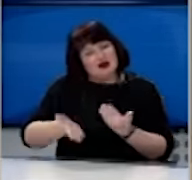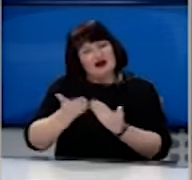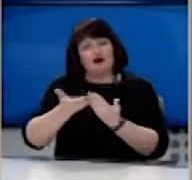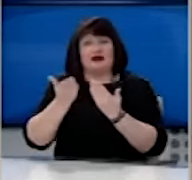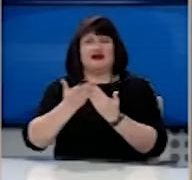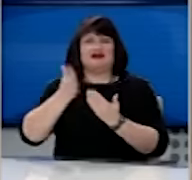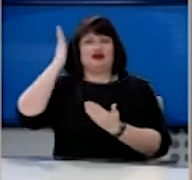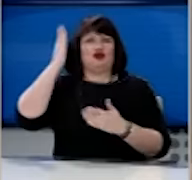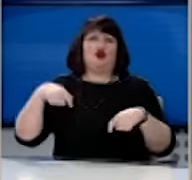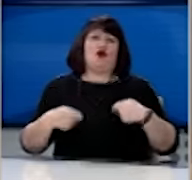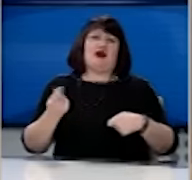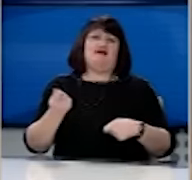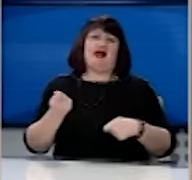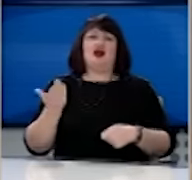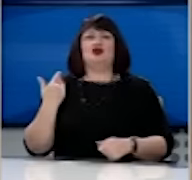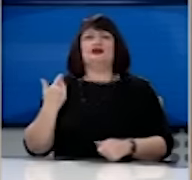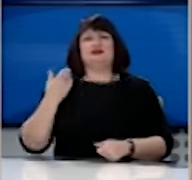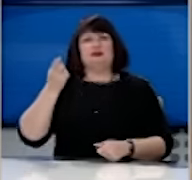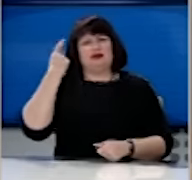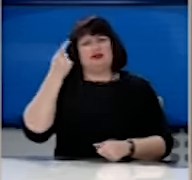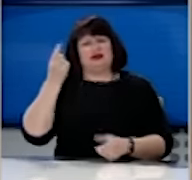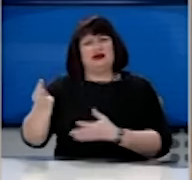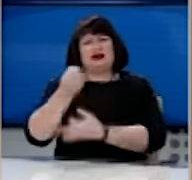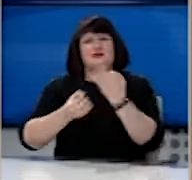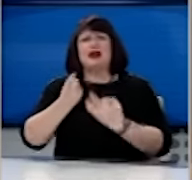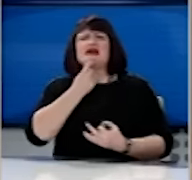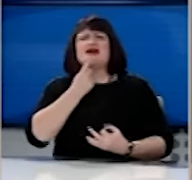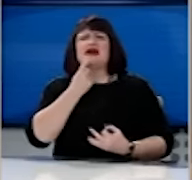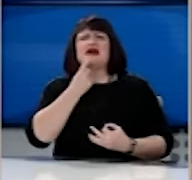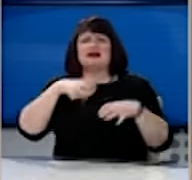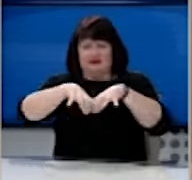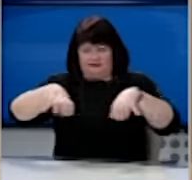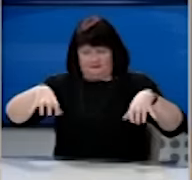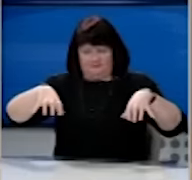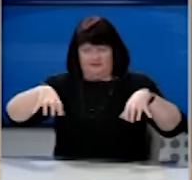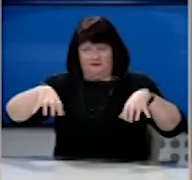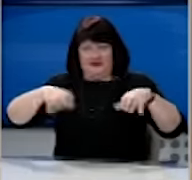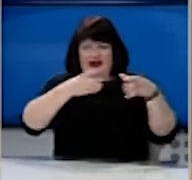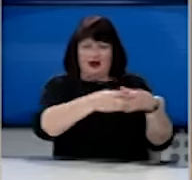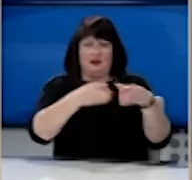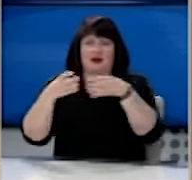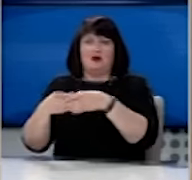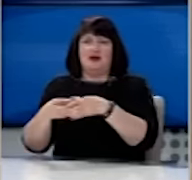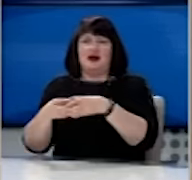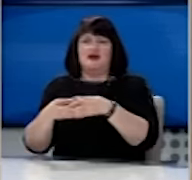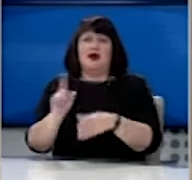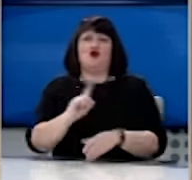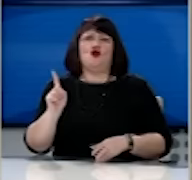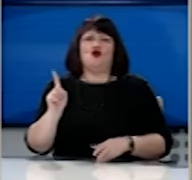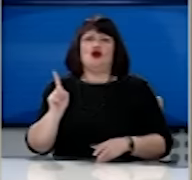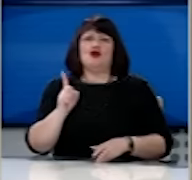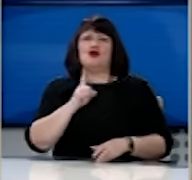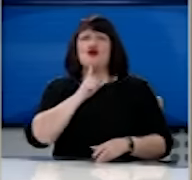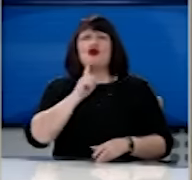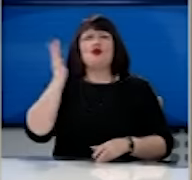Ή το τελευταίο του Μαργαριτάρη, ότι δεν θα χωρίσει τους Έλληνες ταξικά, σαν εκείνον τον